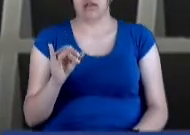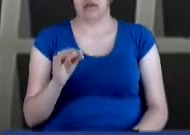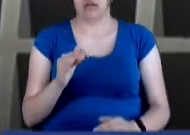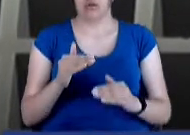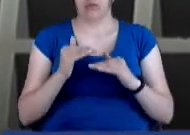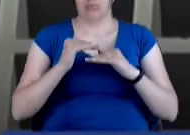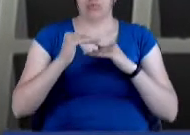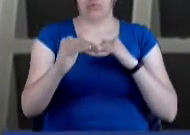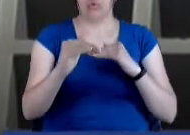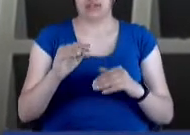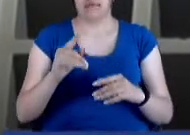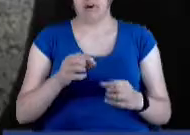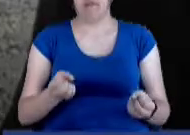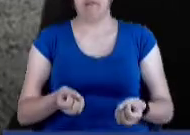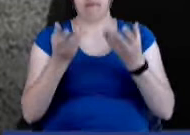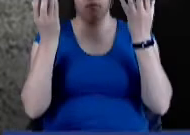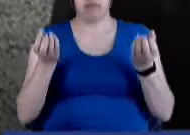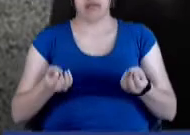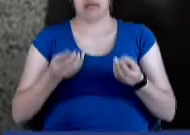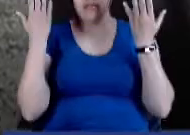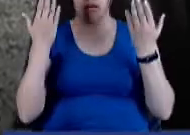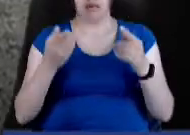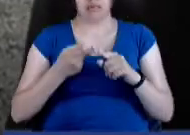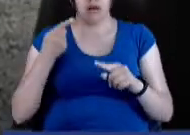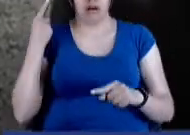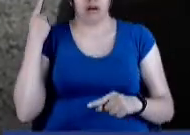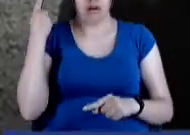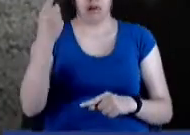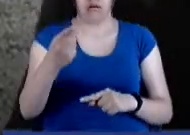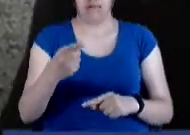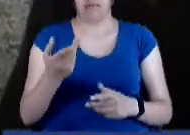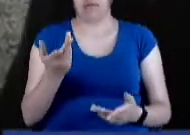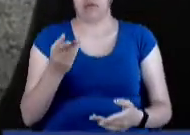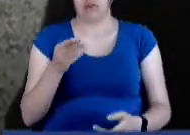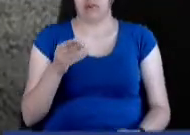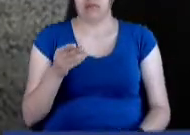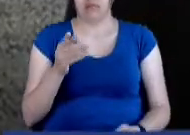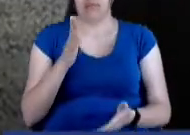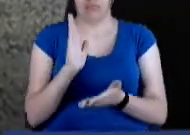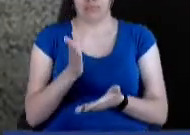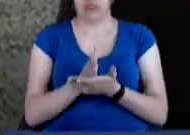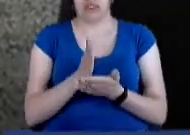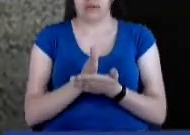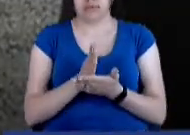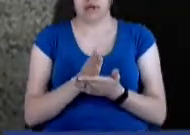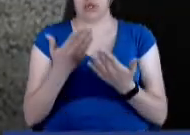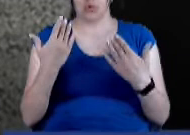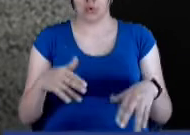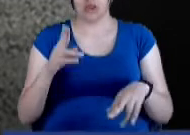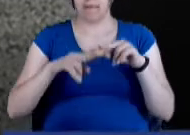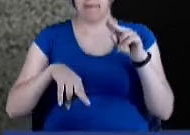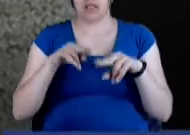длинного фонтана в Европе, арочного пешеходного. То есть он будет иметь, он уже построен,